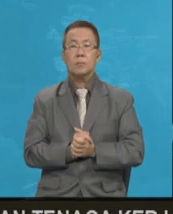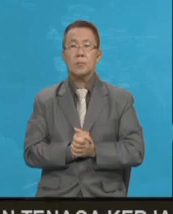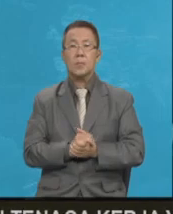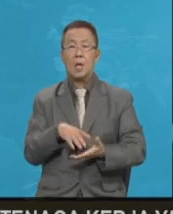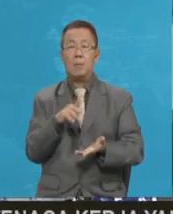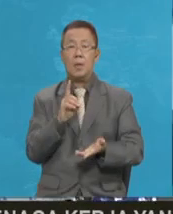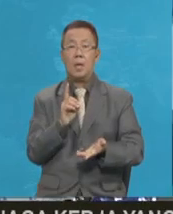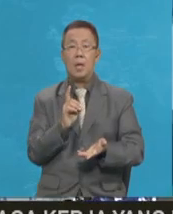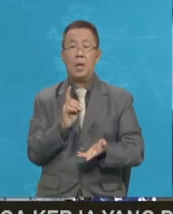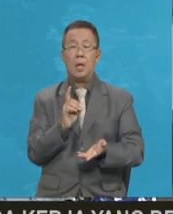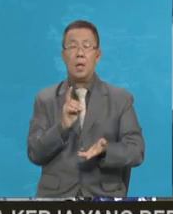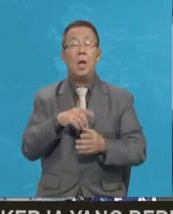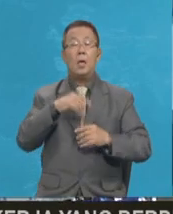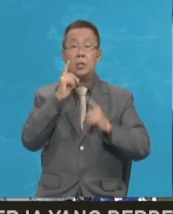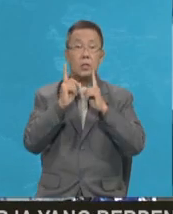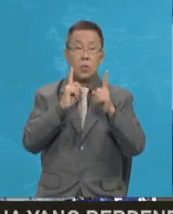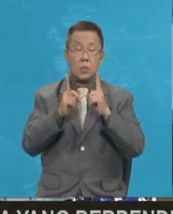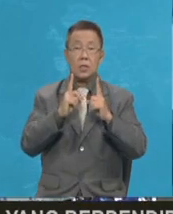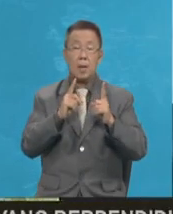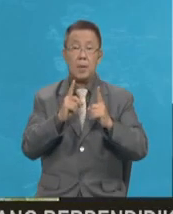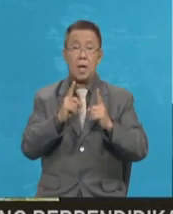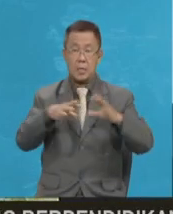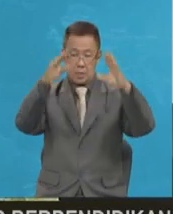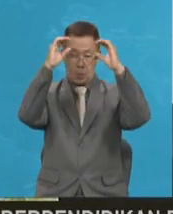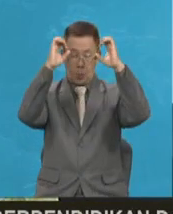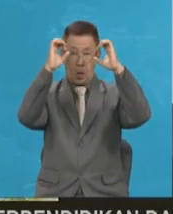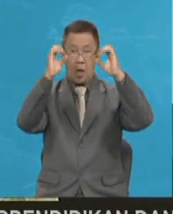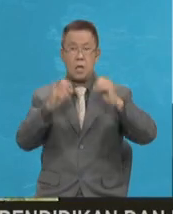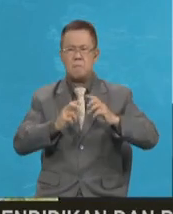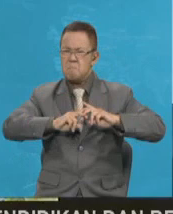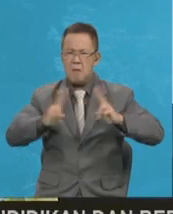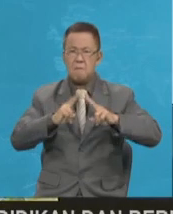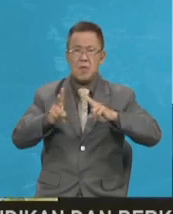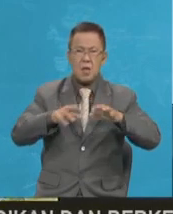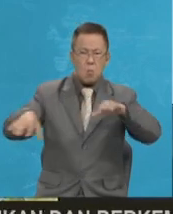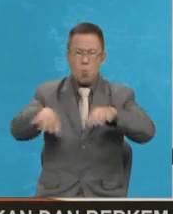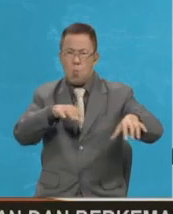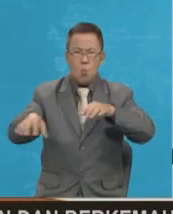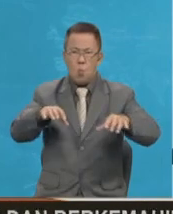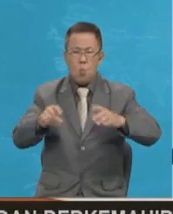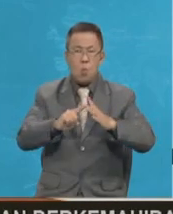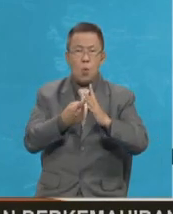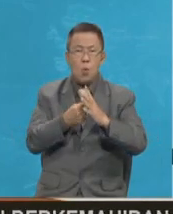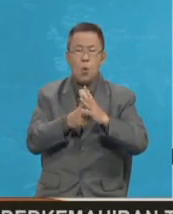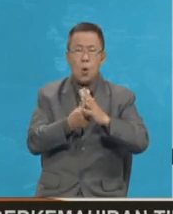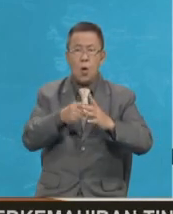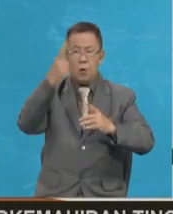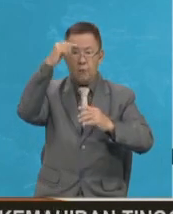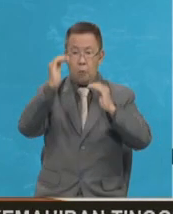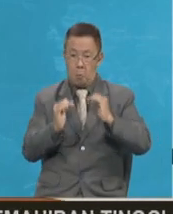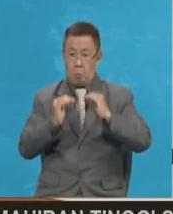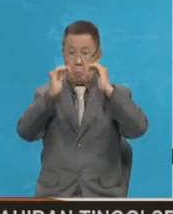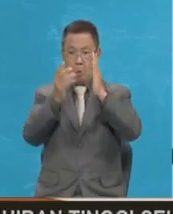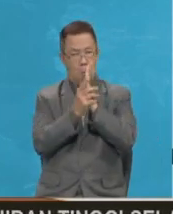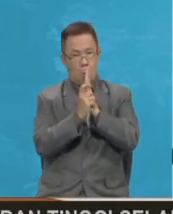Hai Doktor Haji Asman bin Ahmad juga menjelaskan Kementerian Pendidikan bersiap aktif dalam mempromosikan pelaksanaan kursus pembangunan